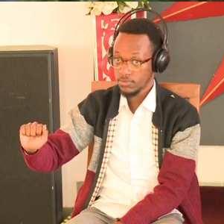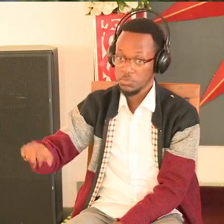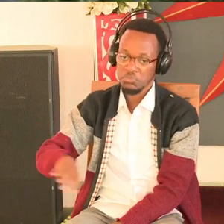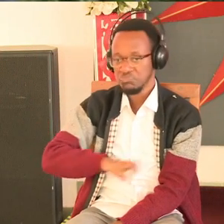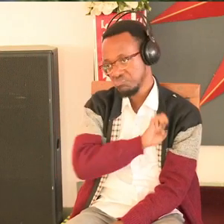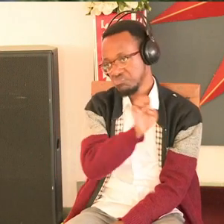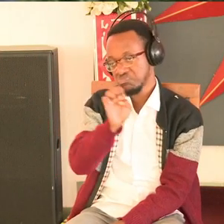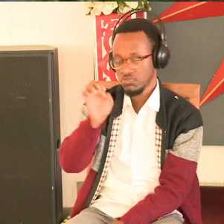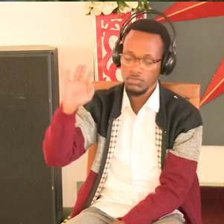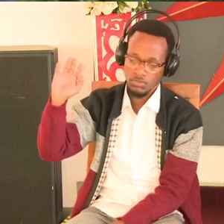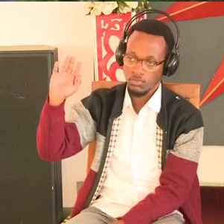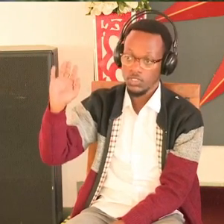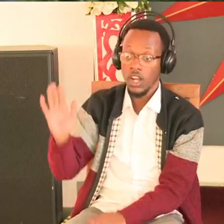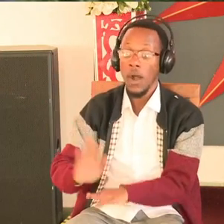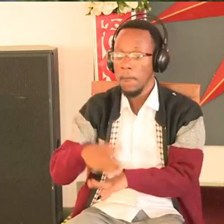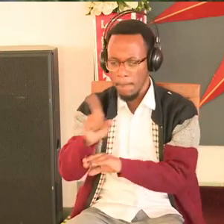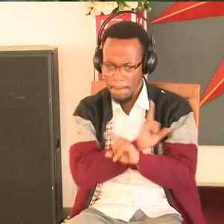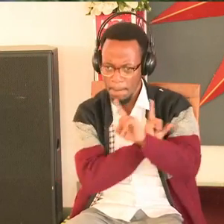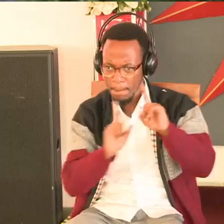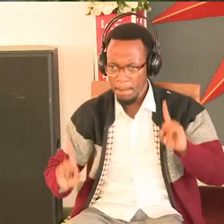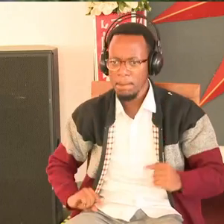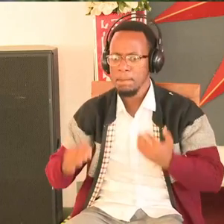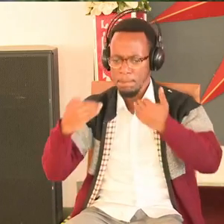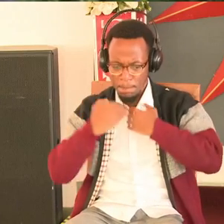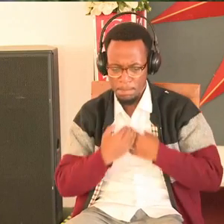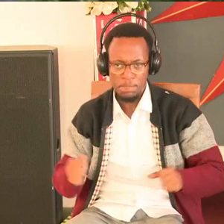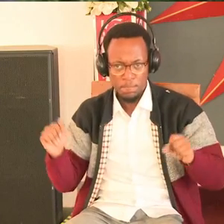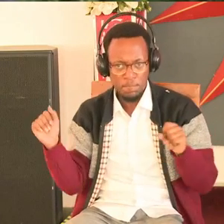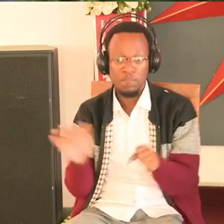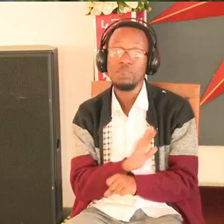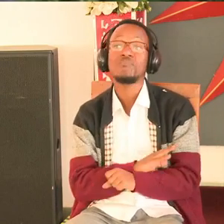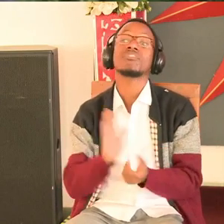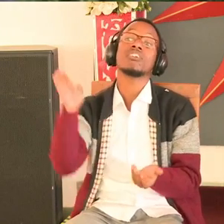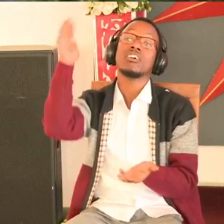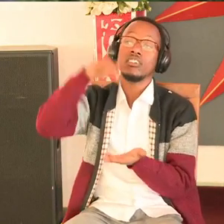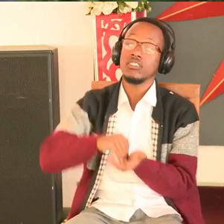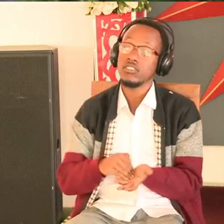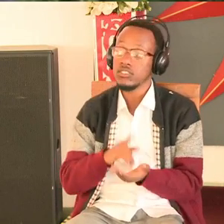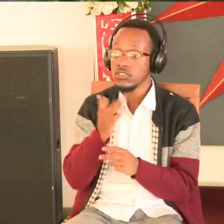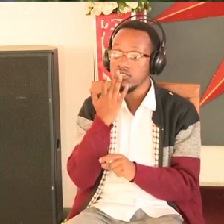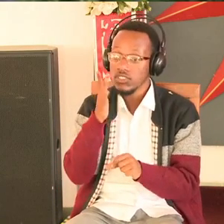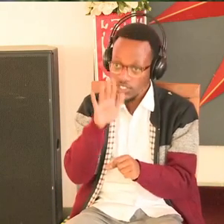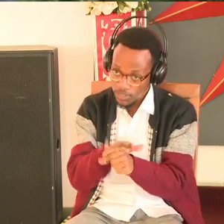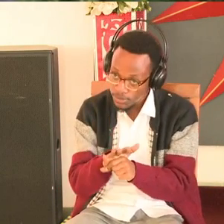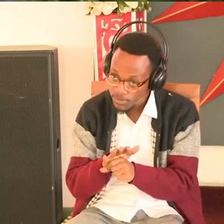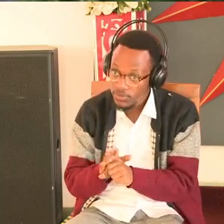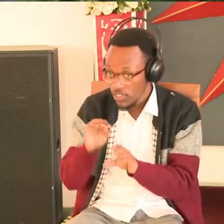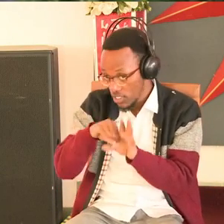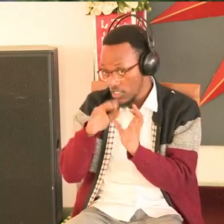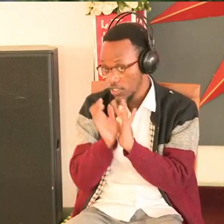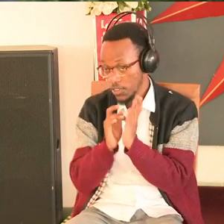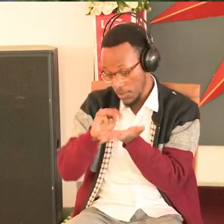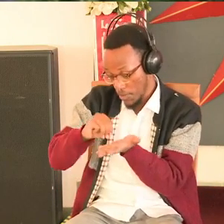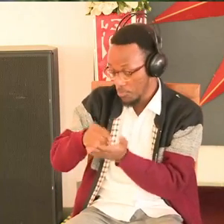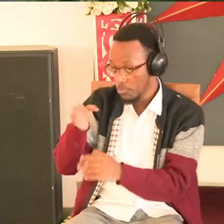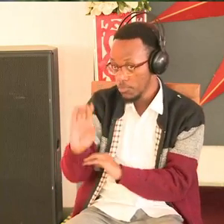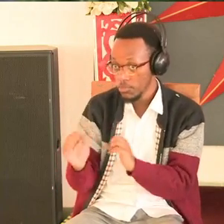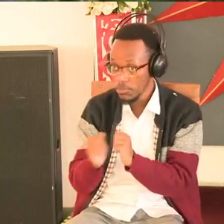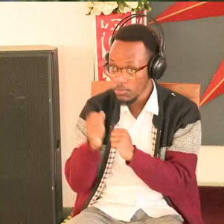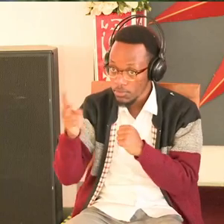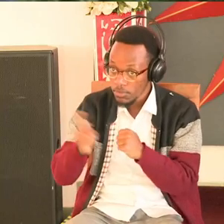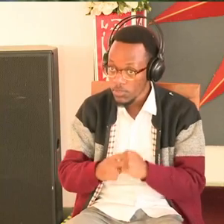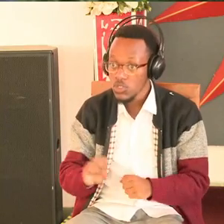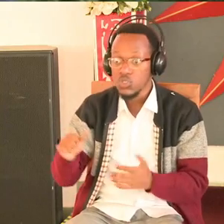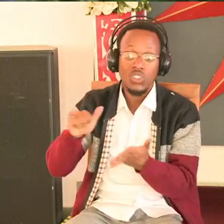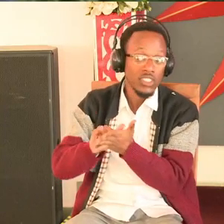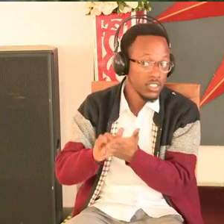notre Seigneur kandi umwami wacu umwami wacu yarongeye ahamiriza iri sezerano